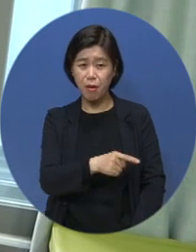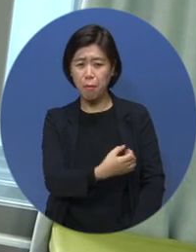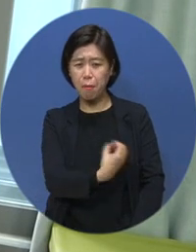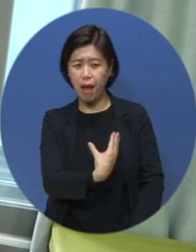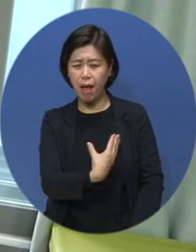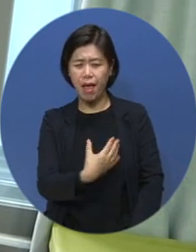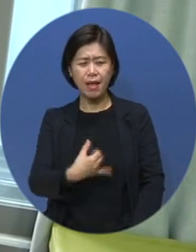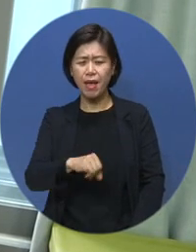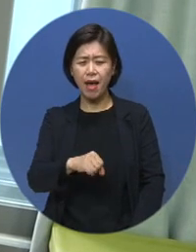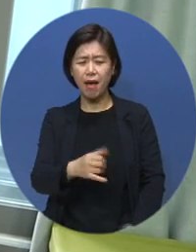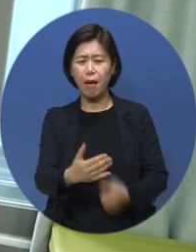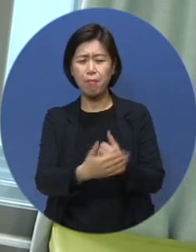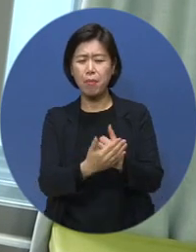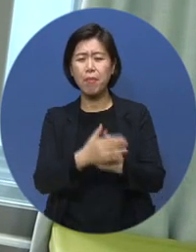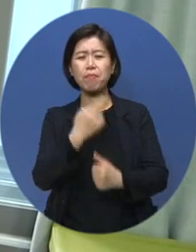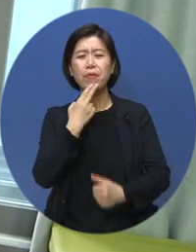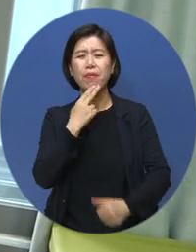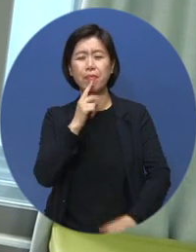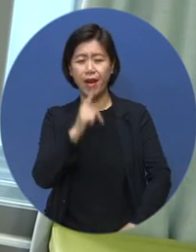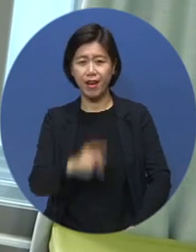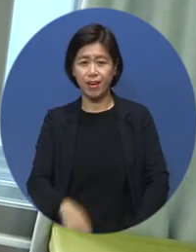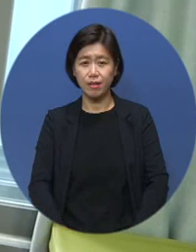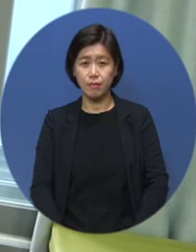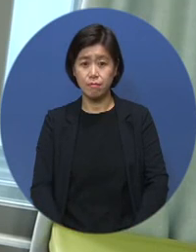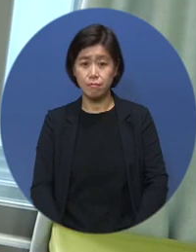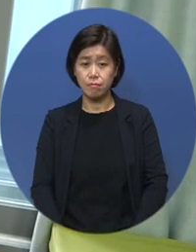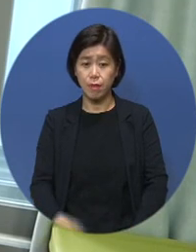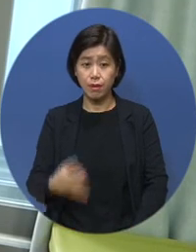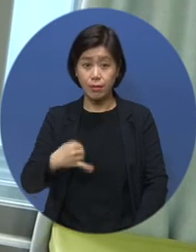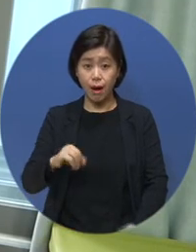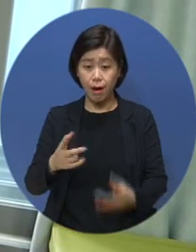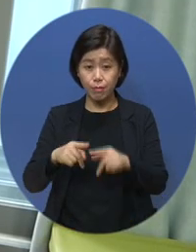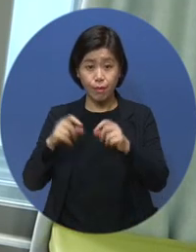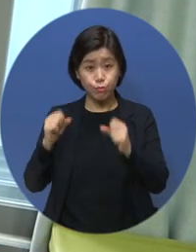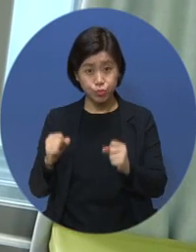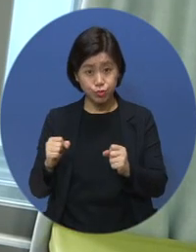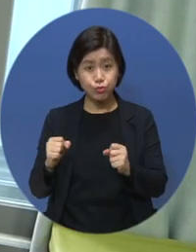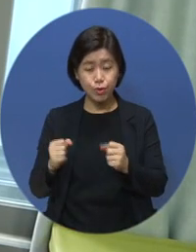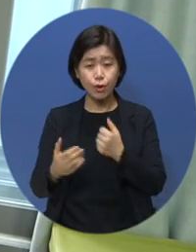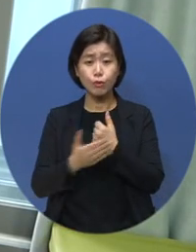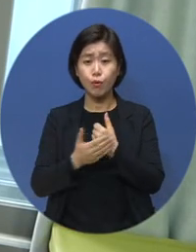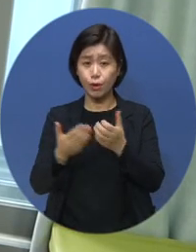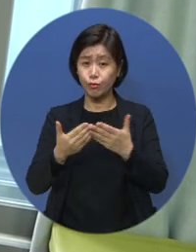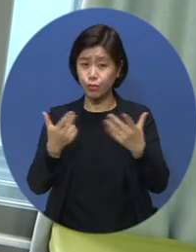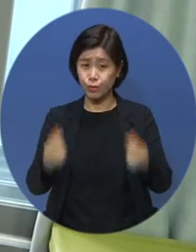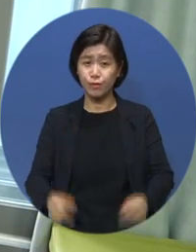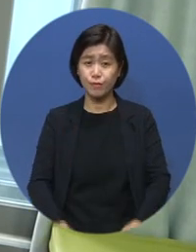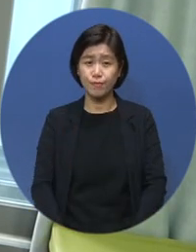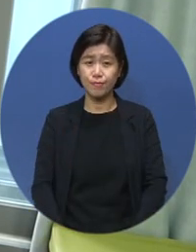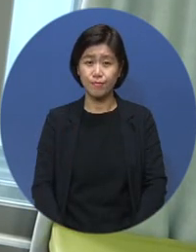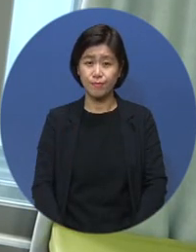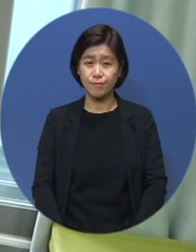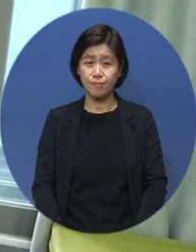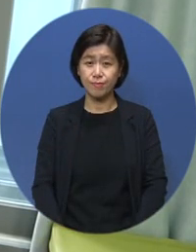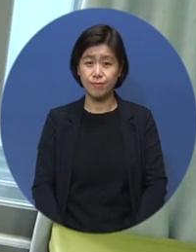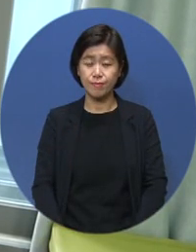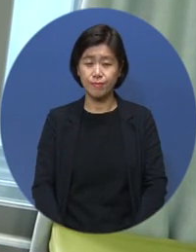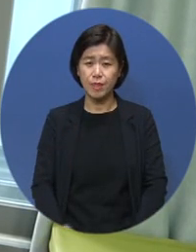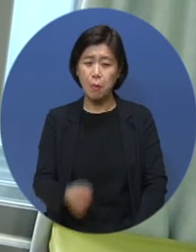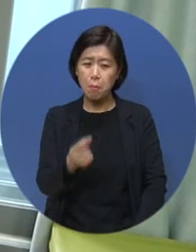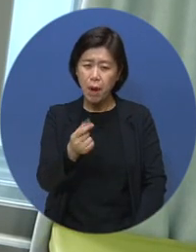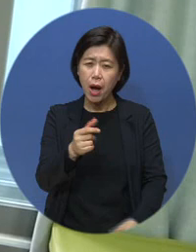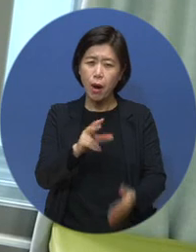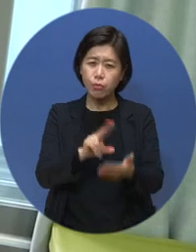4개 아아 y 있는 것만은 사실 가게 되는 건데 예 이렇게 뭐 짜듯하게 문제 있거나